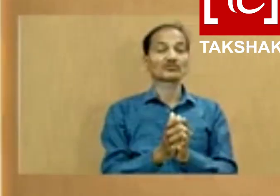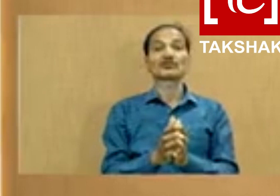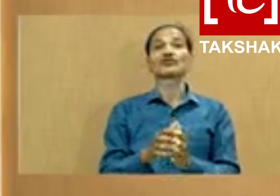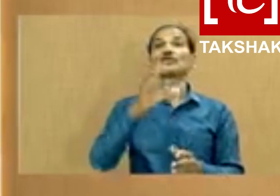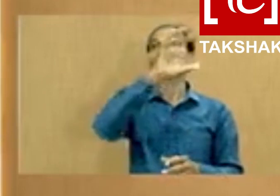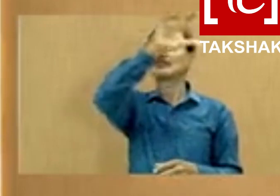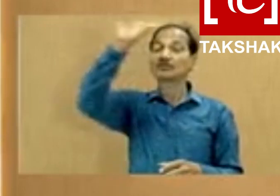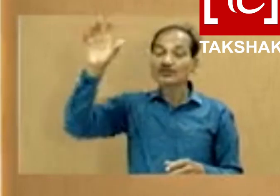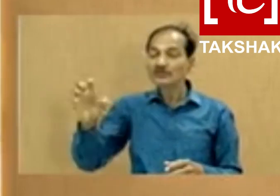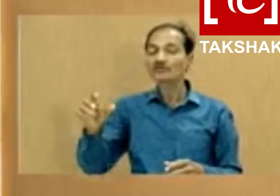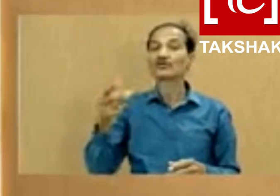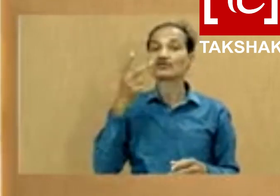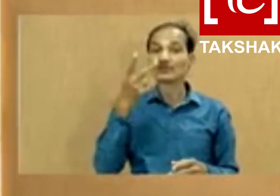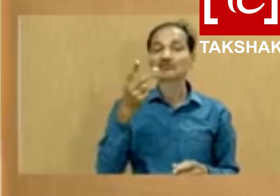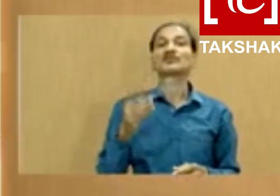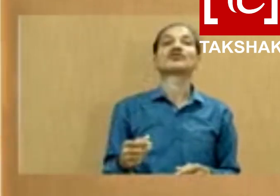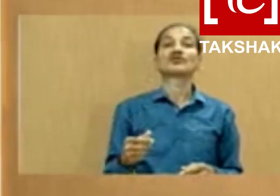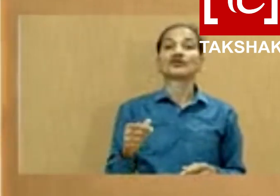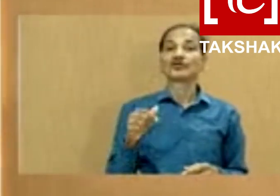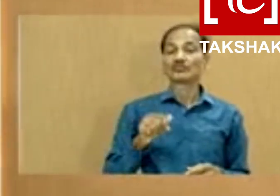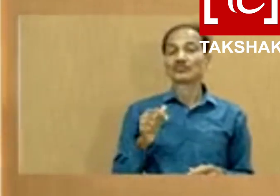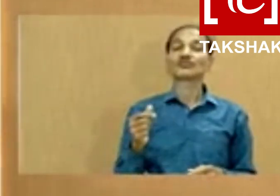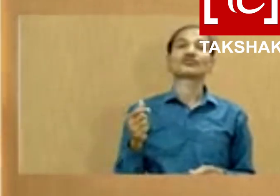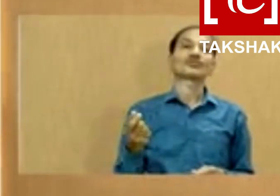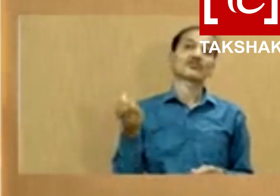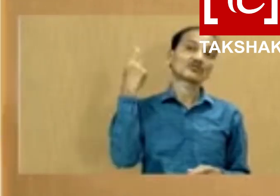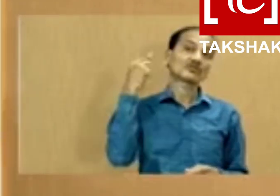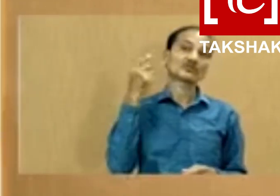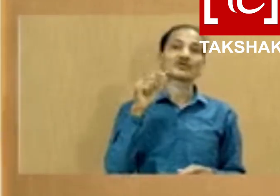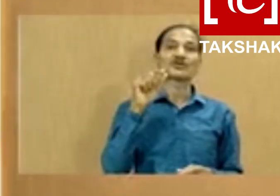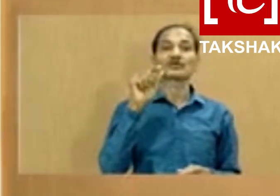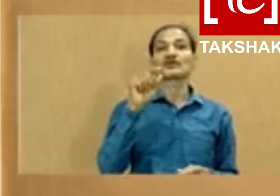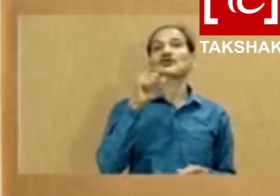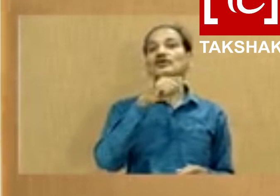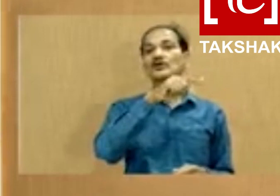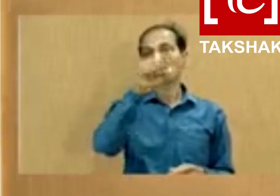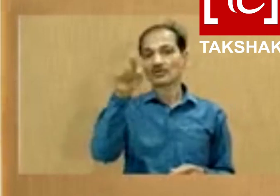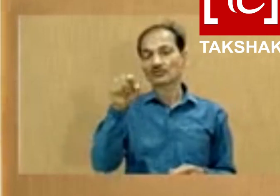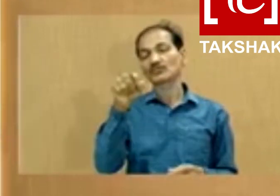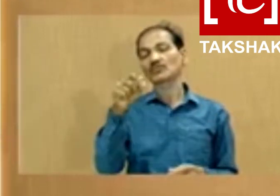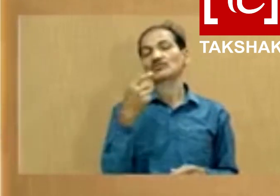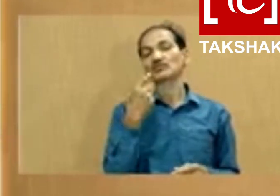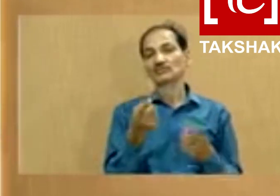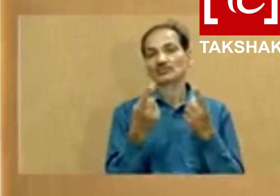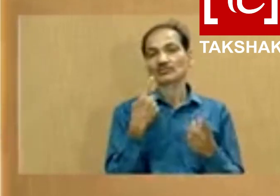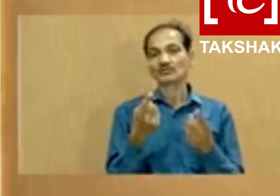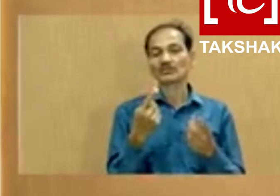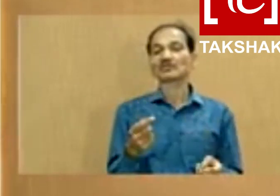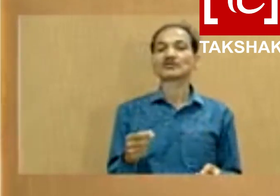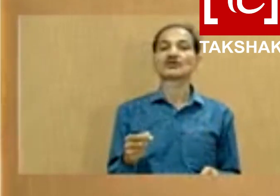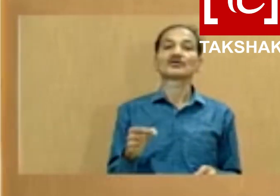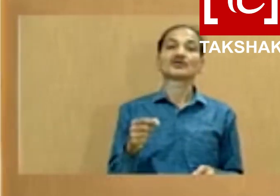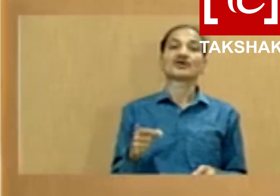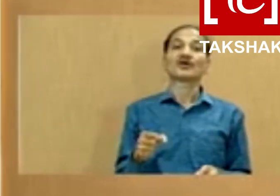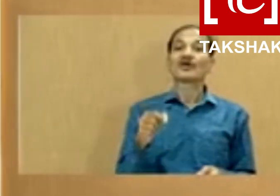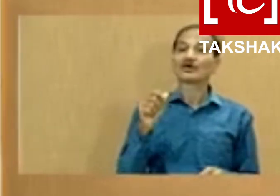203ଟି ରାଜ୍ୟ, 203ଟି ଦେଶ, କ୍ଷମା କରିବେ, ଦେଶ ରାଜ୍ୟ ନୁହେଁ ଦେଶ, ଏବଂ 2ଟି ଜାହାଜ ସଂକ୍ରମିତ